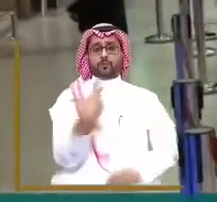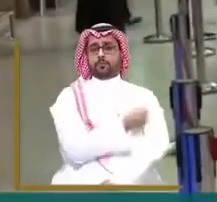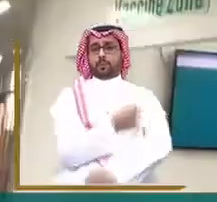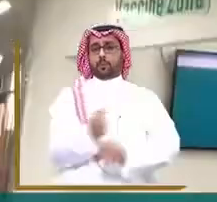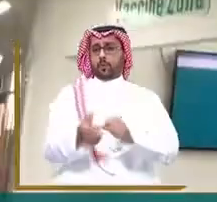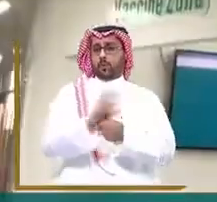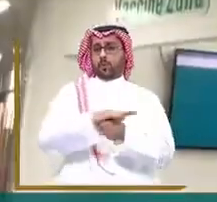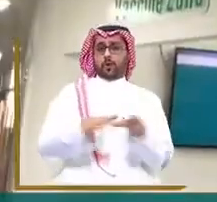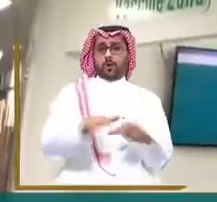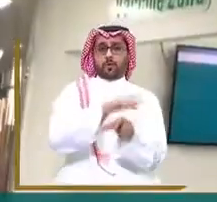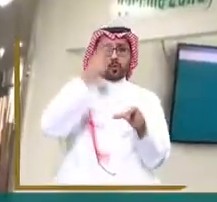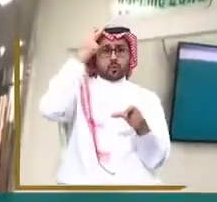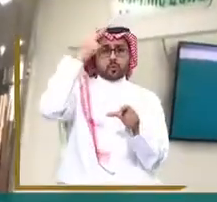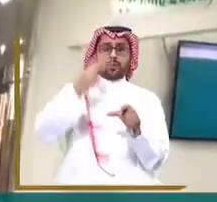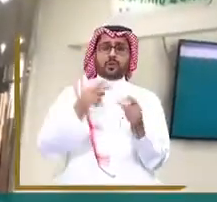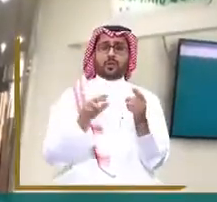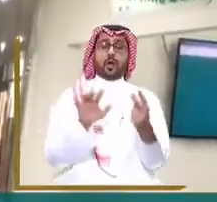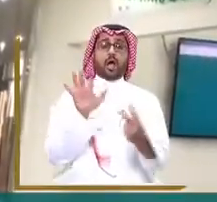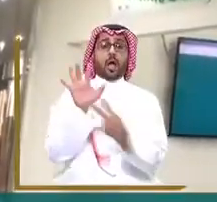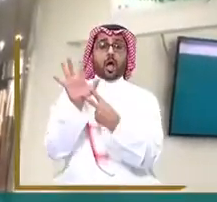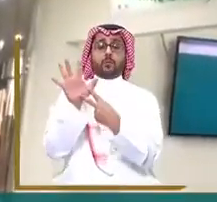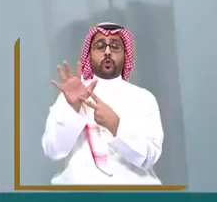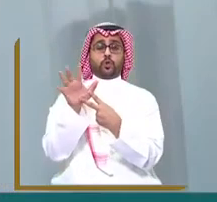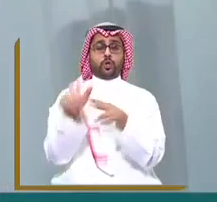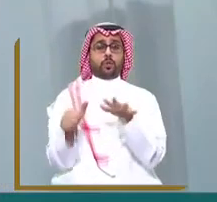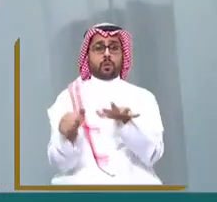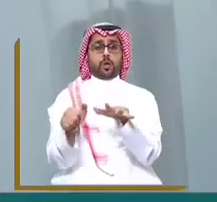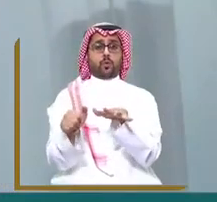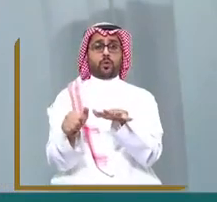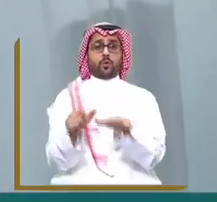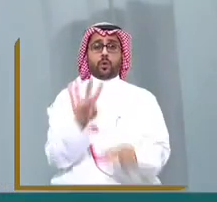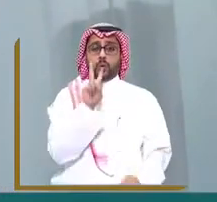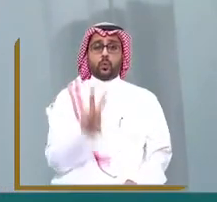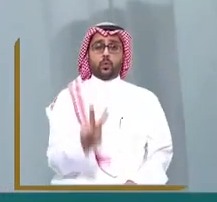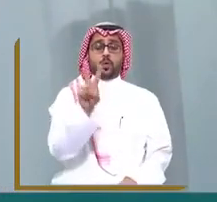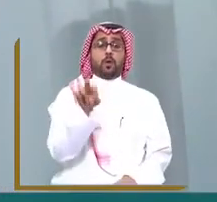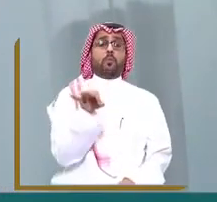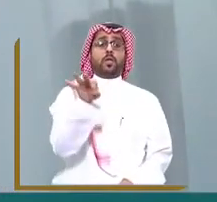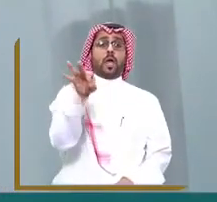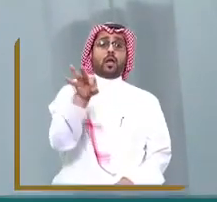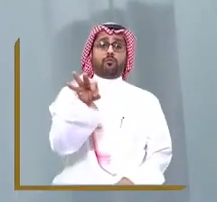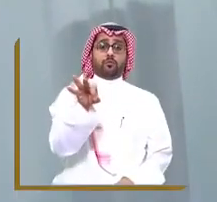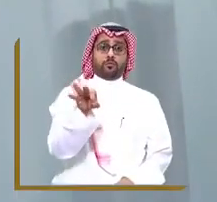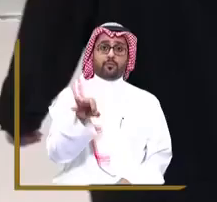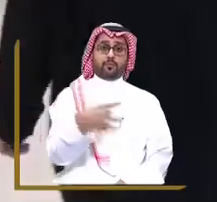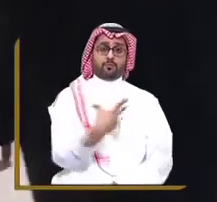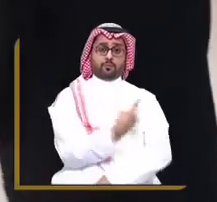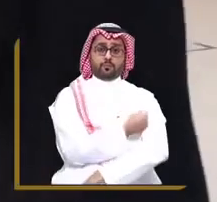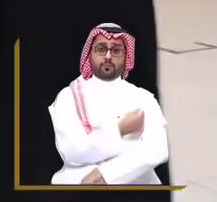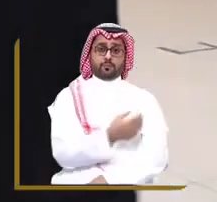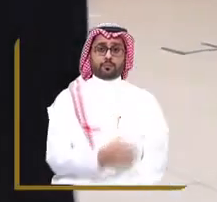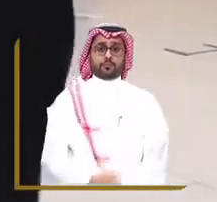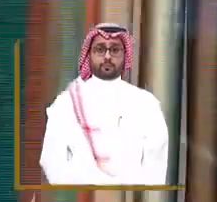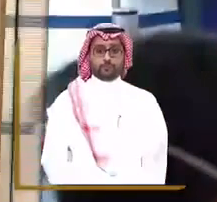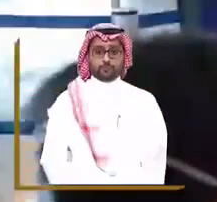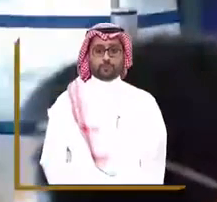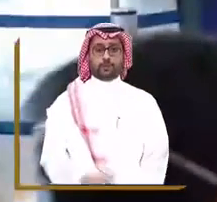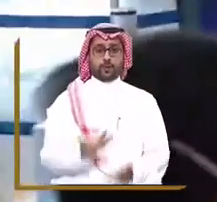جرعات لقاح كورونا في المملكة تتجاوز 25 مليون و700 ألف جرعة.